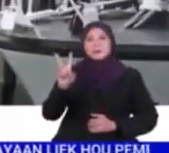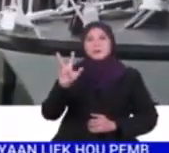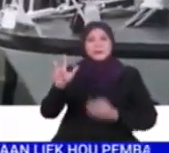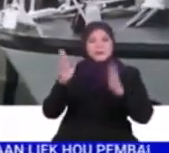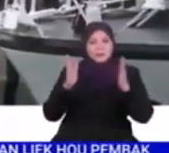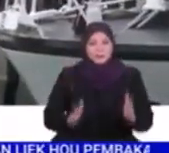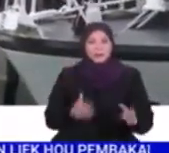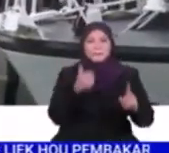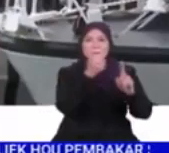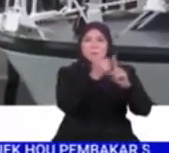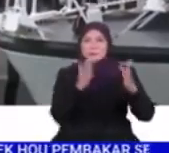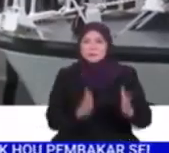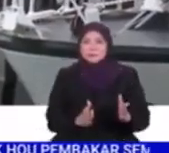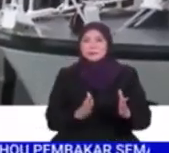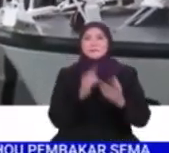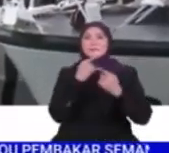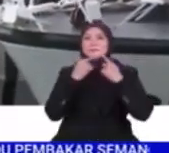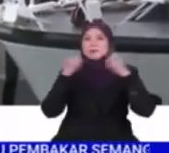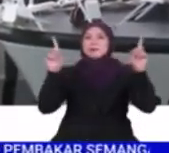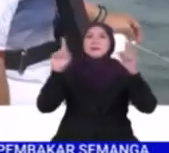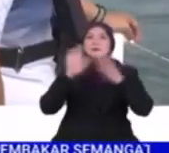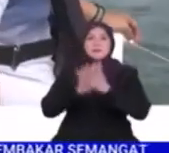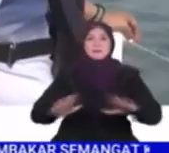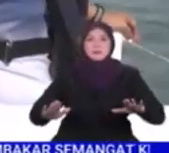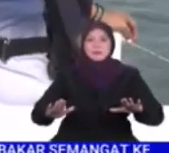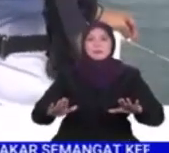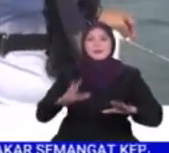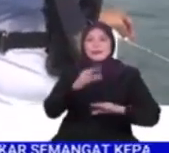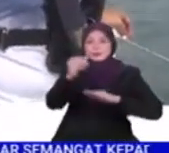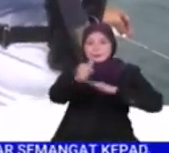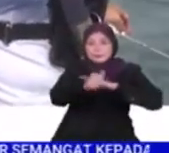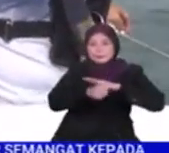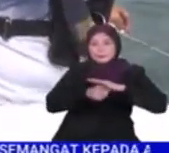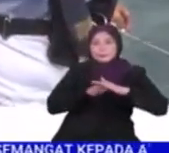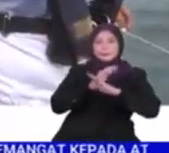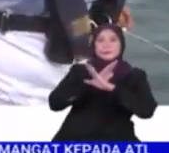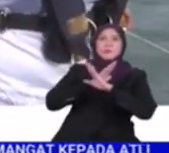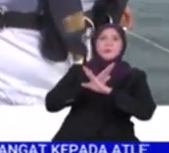10,463 mangsa pula berjaya diselamatkan serta diberi perlindungan.